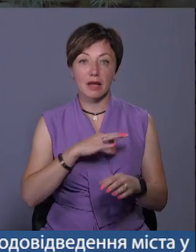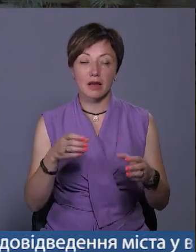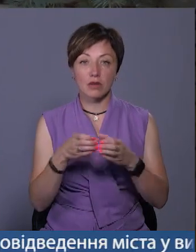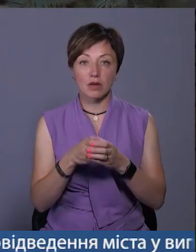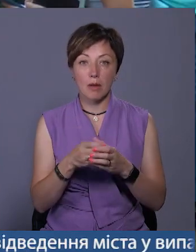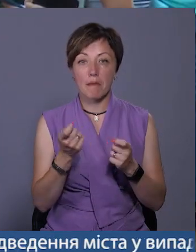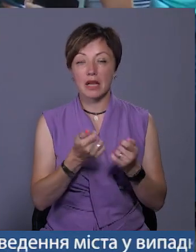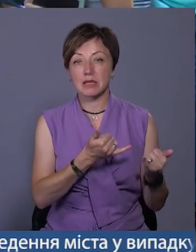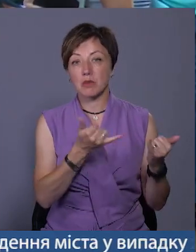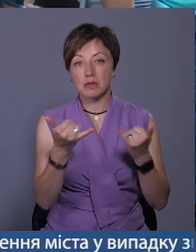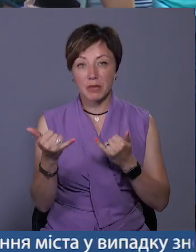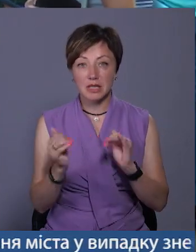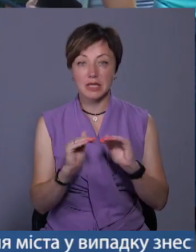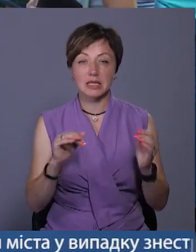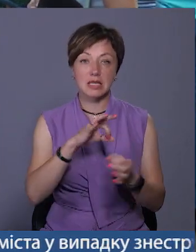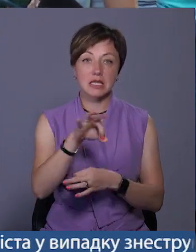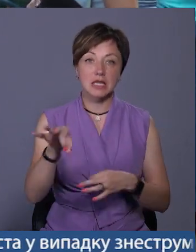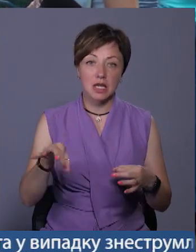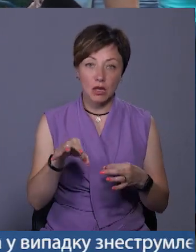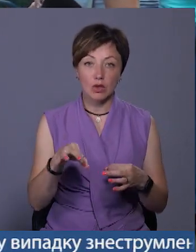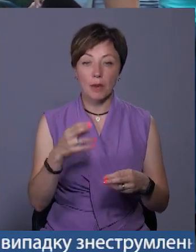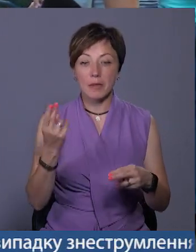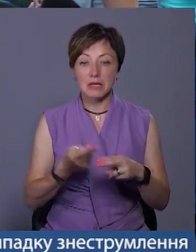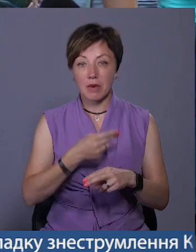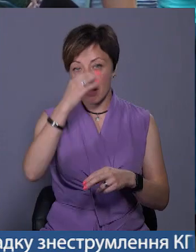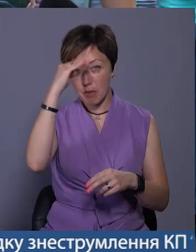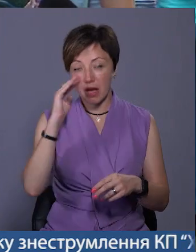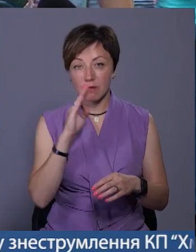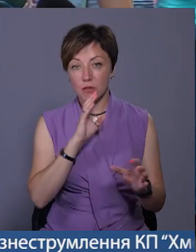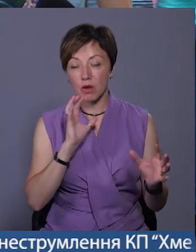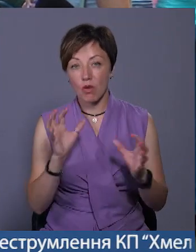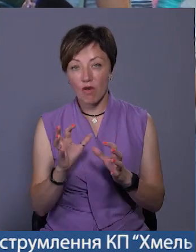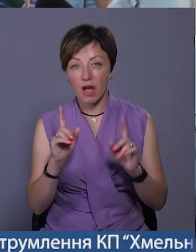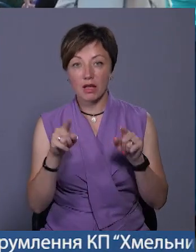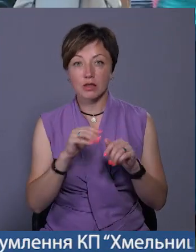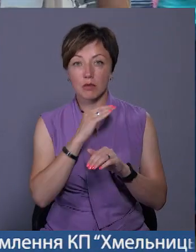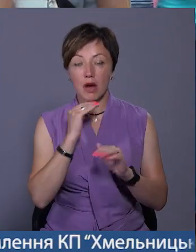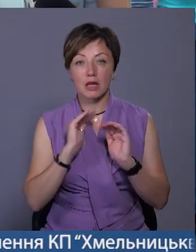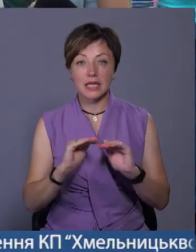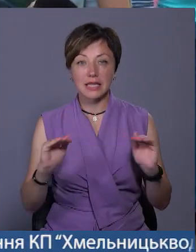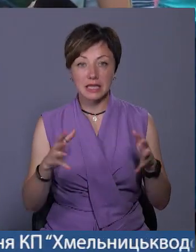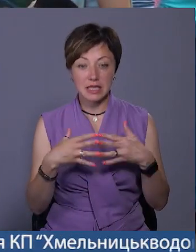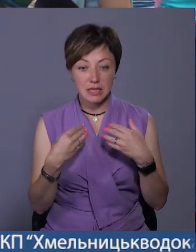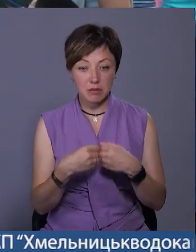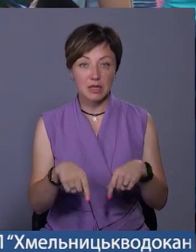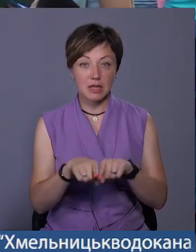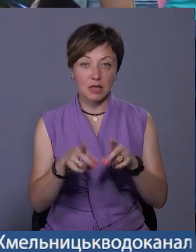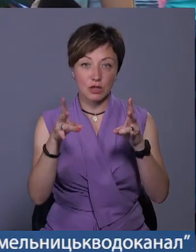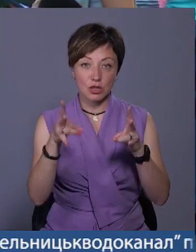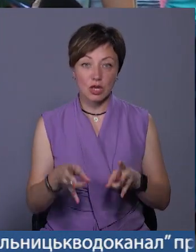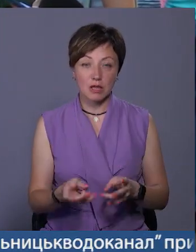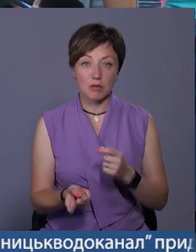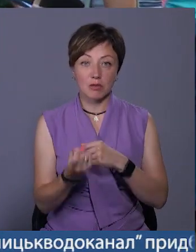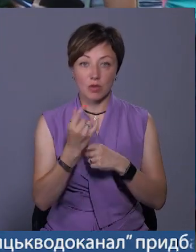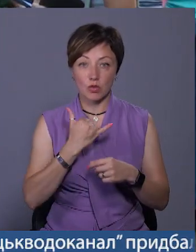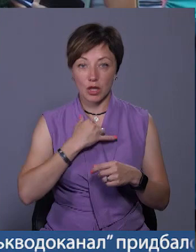це малозабезпечені діти-сироти, позбавлені батьківського піклування, також багатодітні сім'ї, але так, як таке нещастя прийшло в